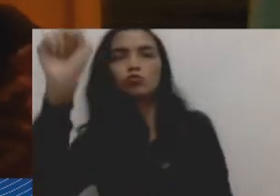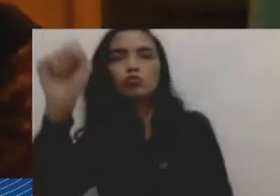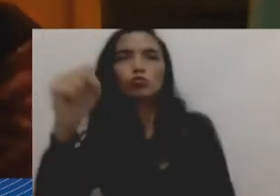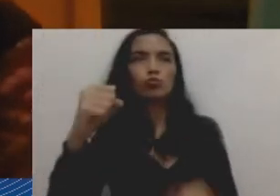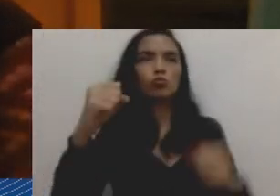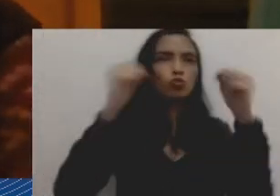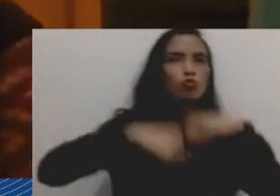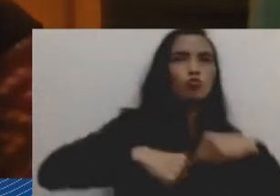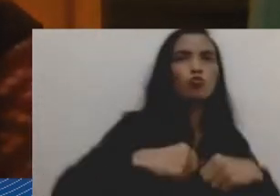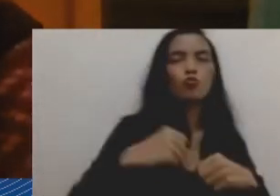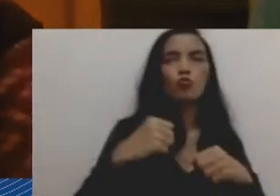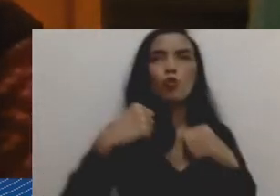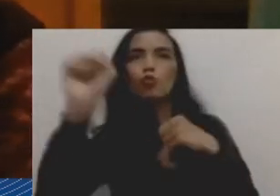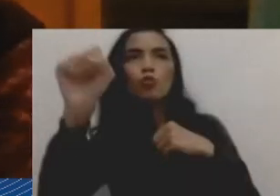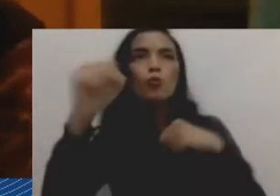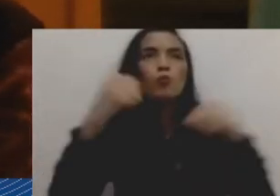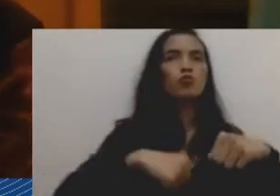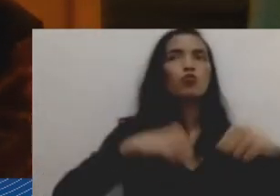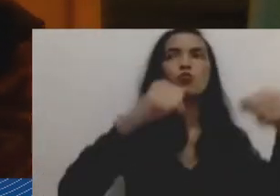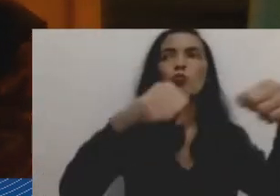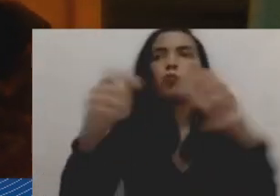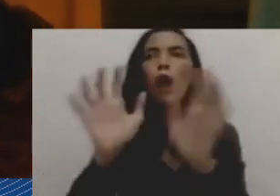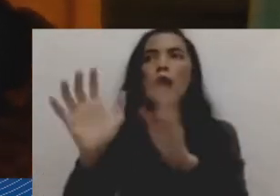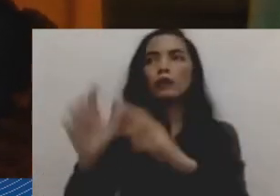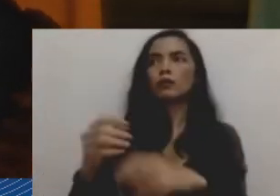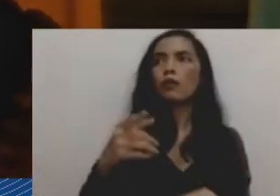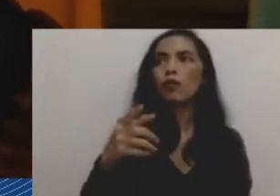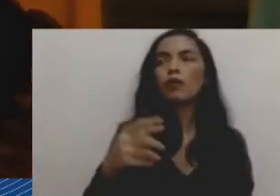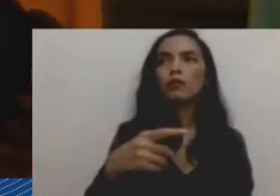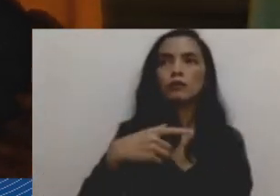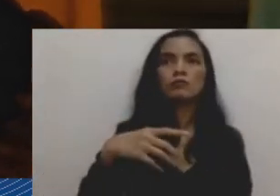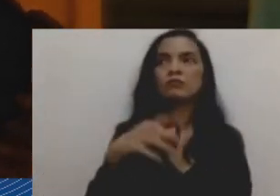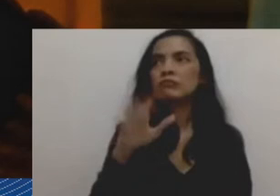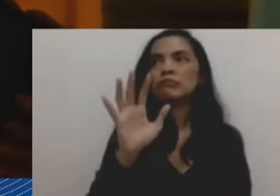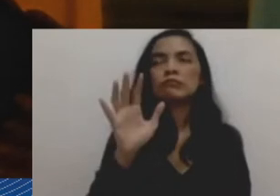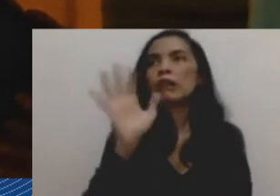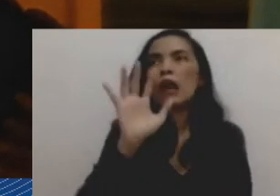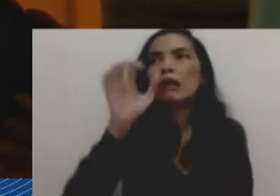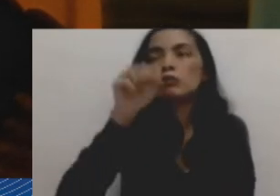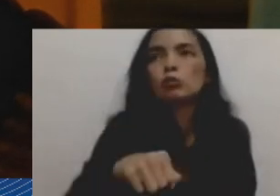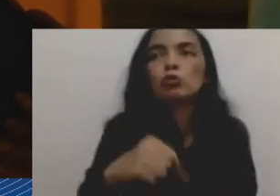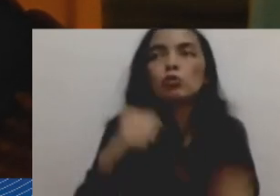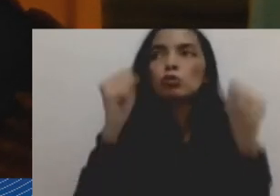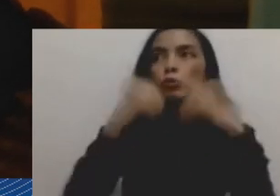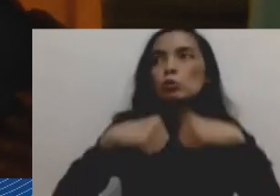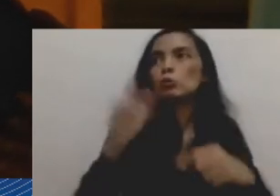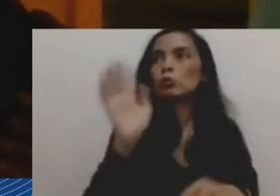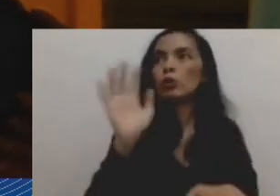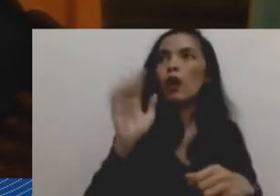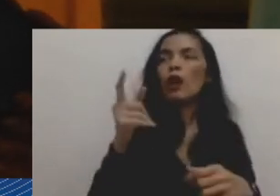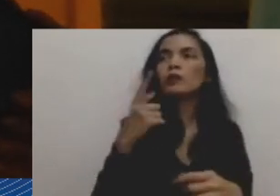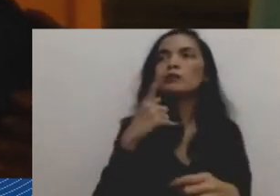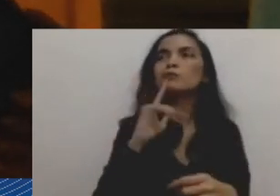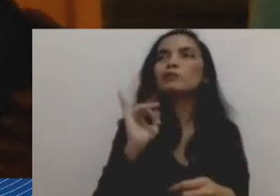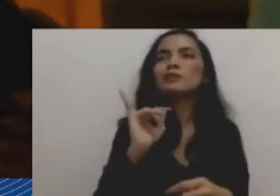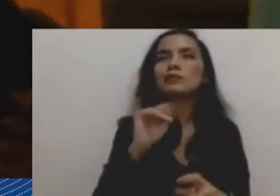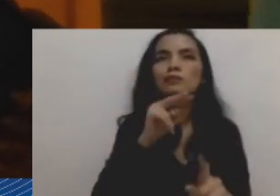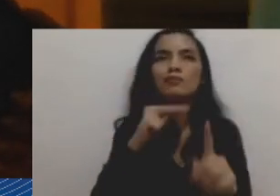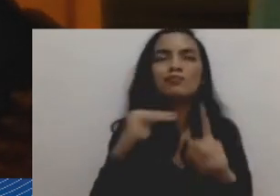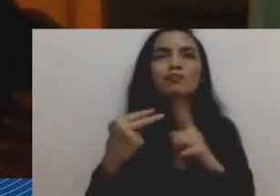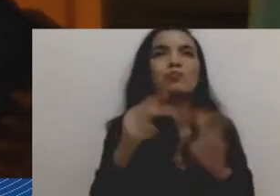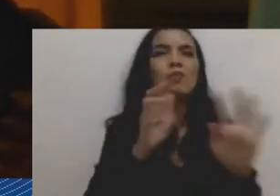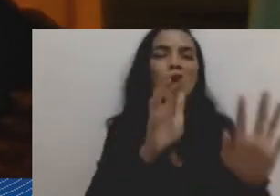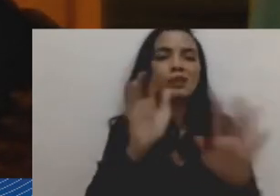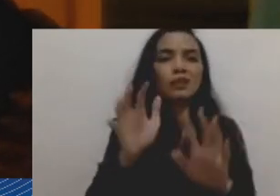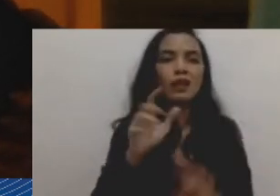menyetujui. Nah, yang tidak menyetujui tentunya banyak perspektif, cara pandang sebetulnya ya,